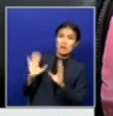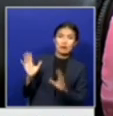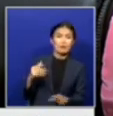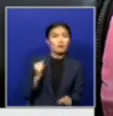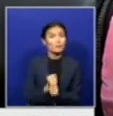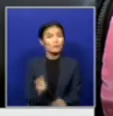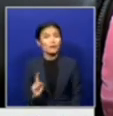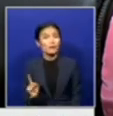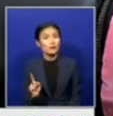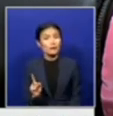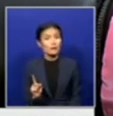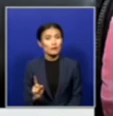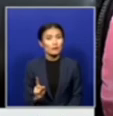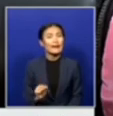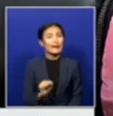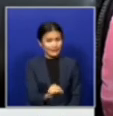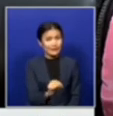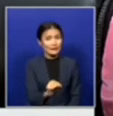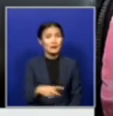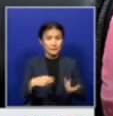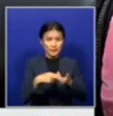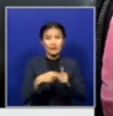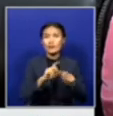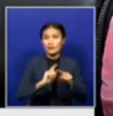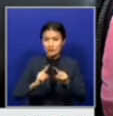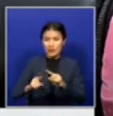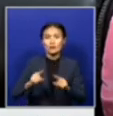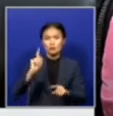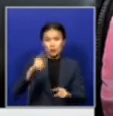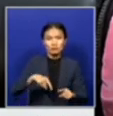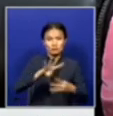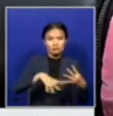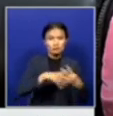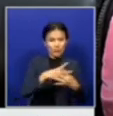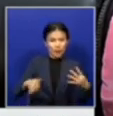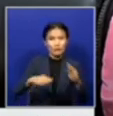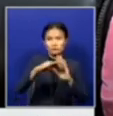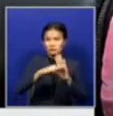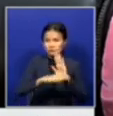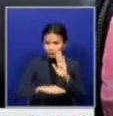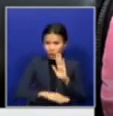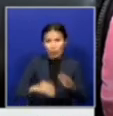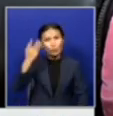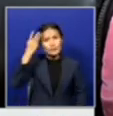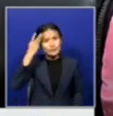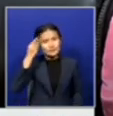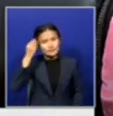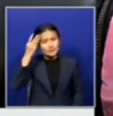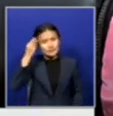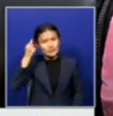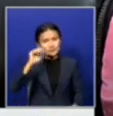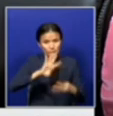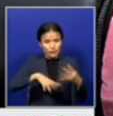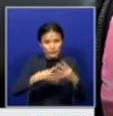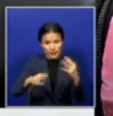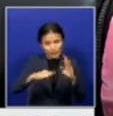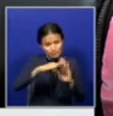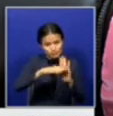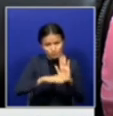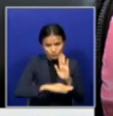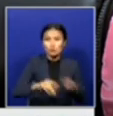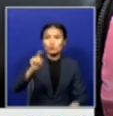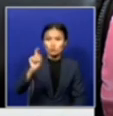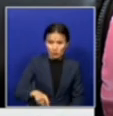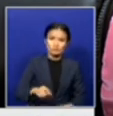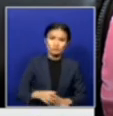แผนทั้งสิ้นมันเป็นเรื่องของกระบวนการทั้งสิ้นเพราะฉะนั้นสิ่งเหล่านี้คงต้องคิดให้ตกผลึกแล้วก็ทำให้เกิดความชัดเ